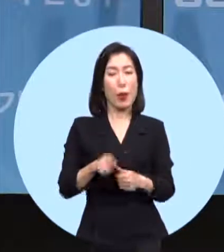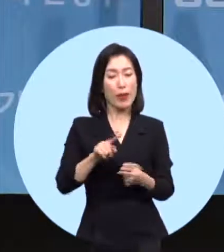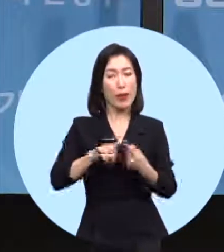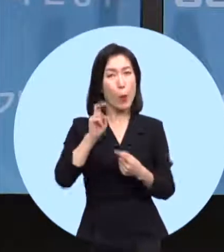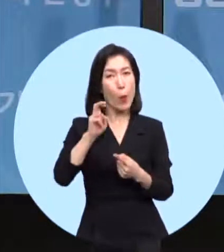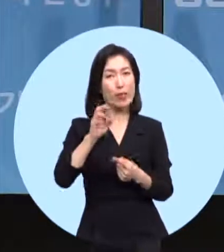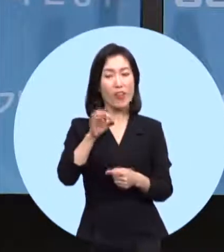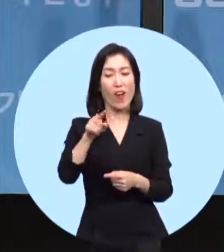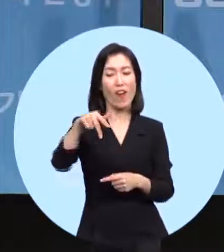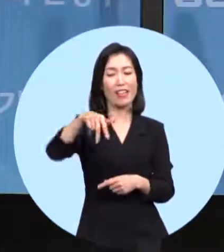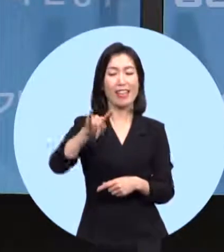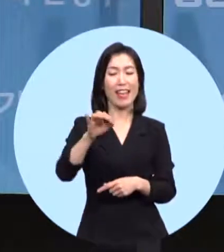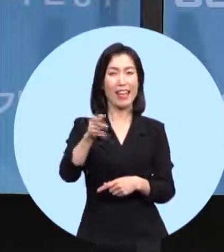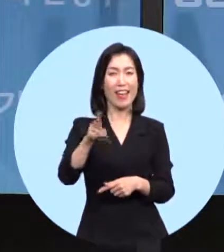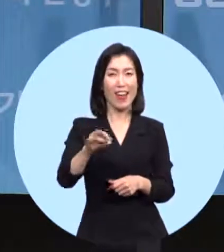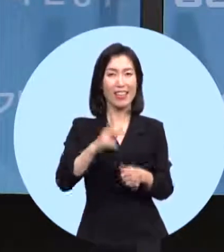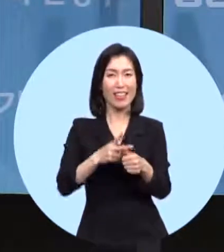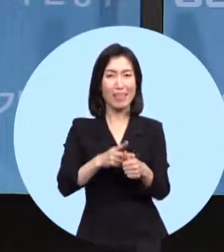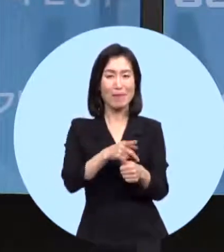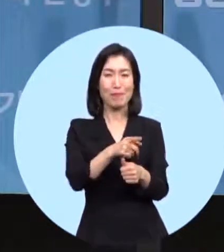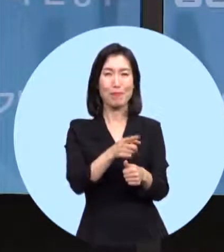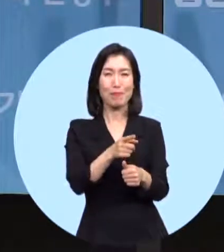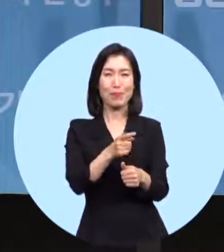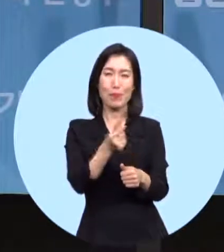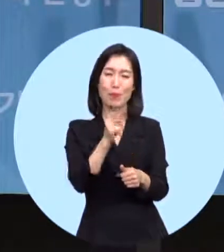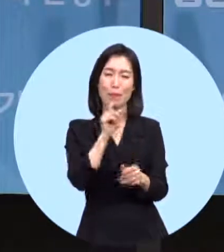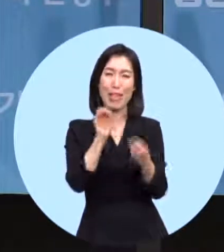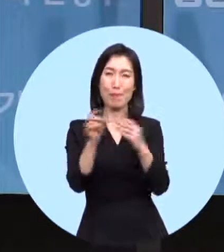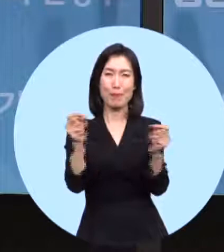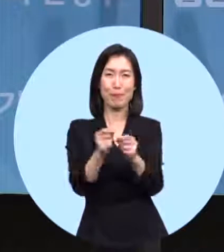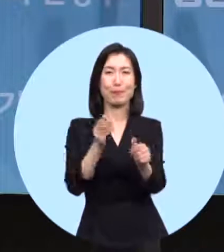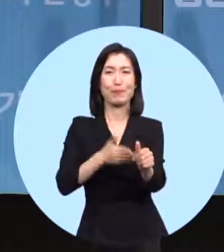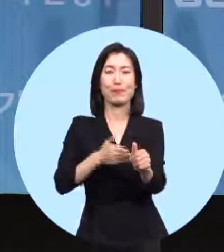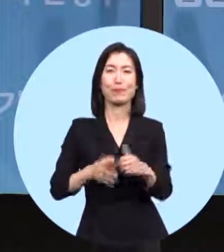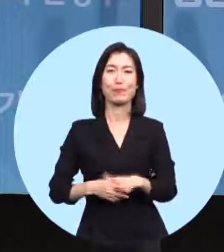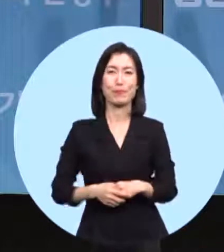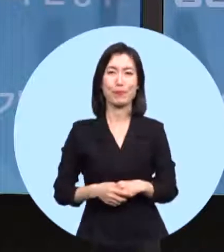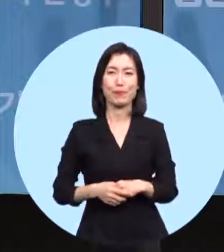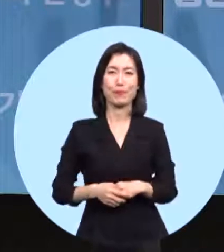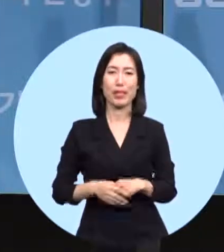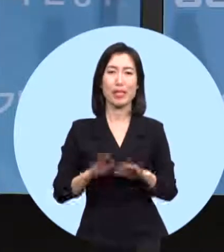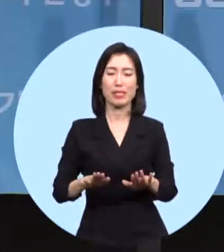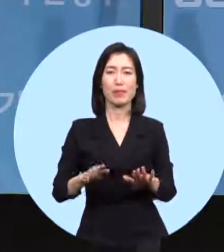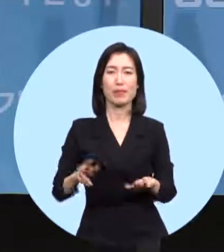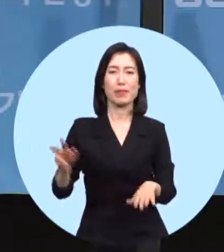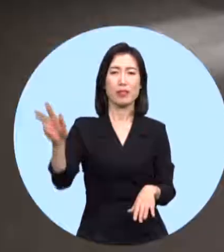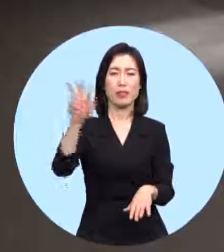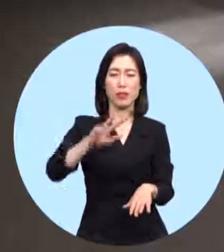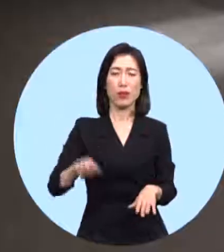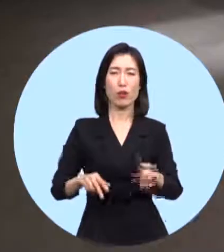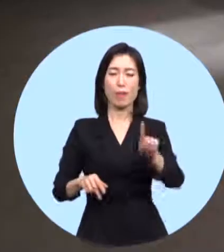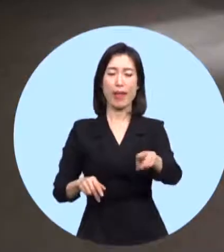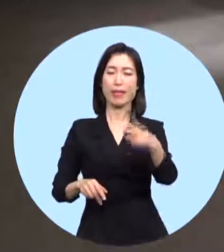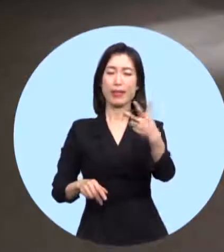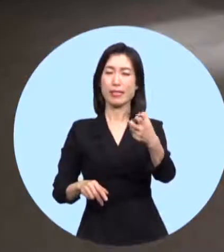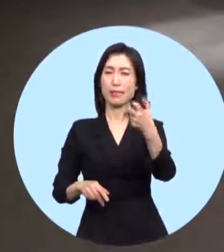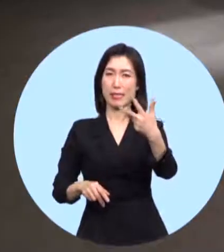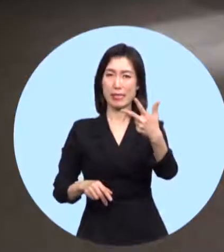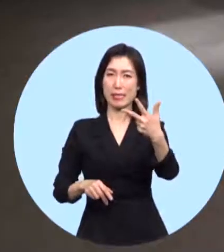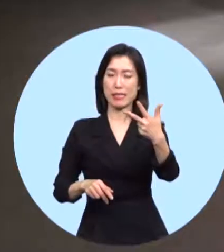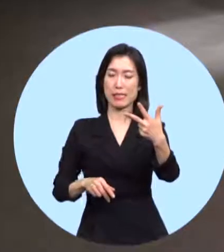관해서 혹시 어재영 우리 평생교육사님 좀 짧게 의견을 주신다면요. 현재 177개